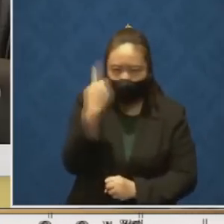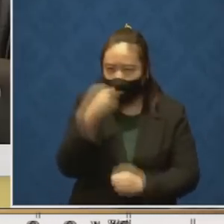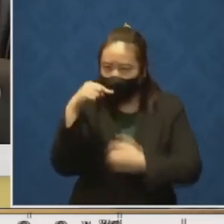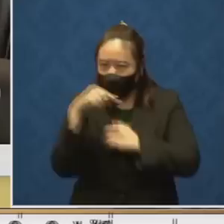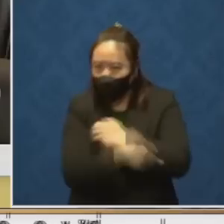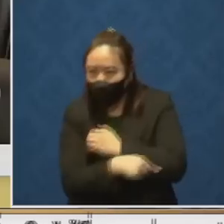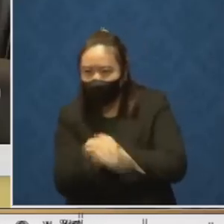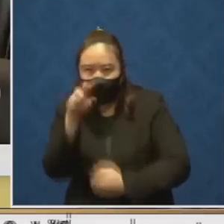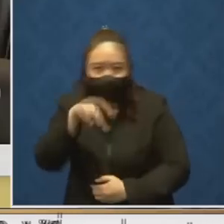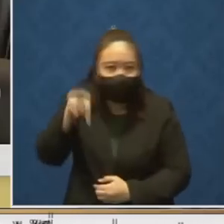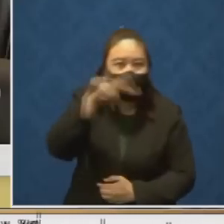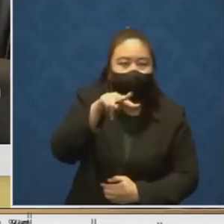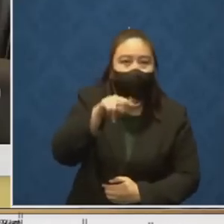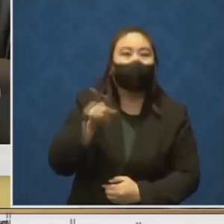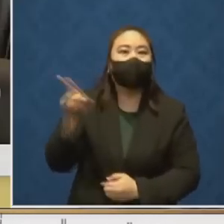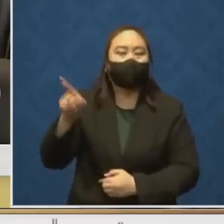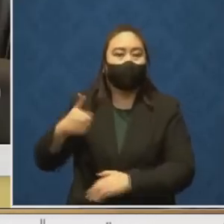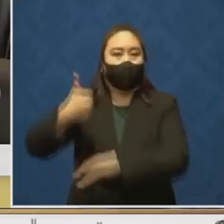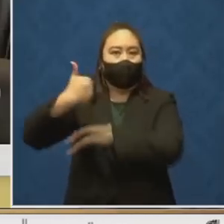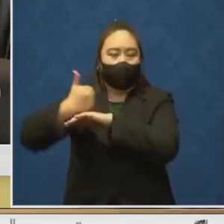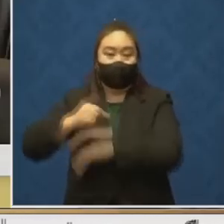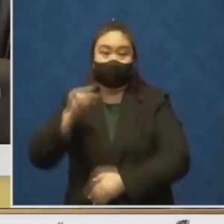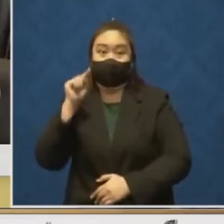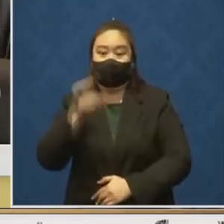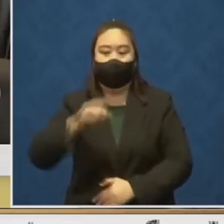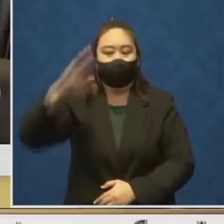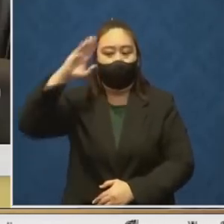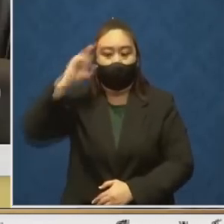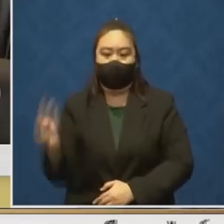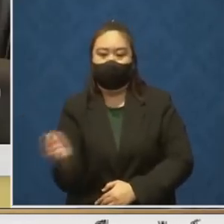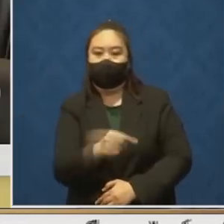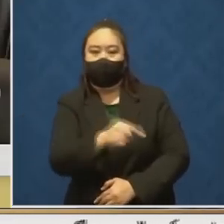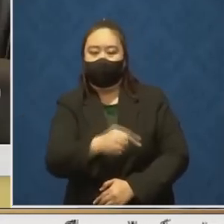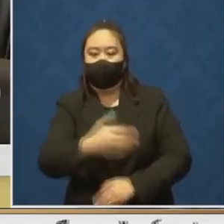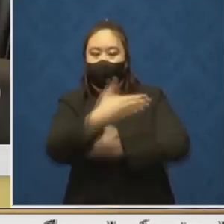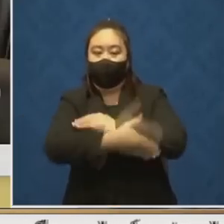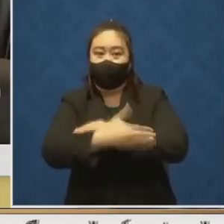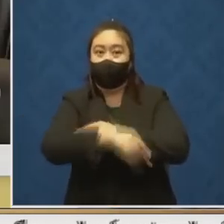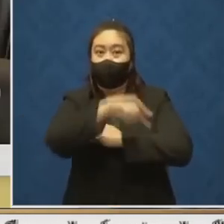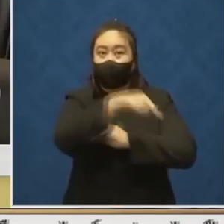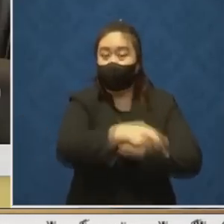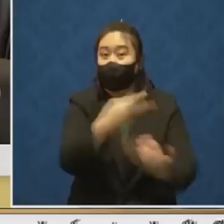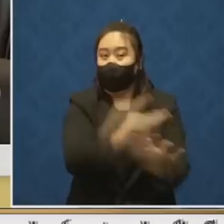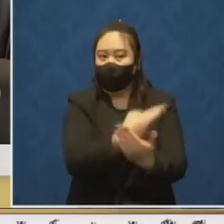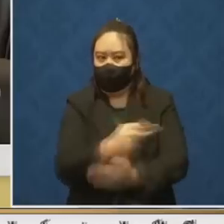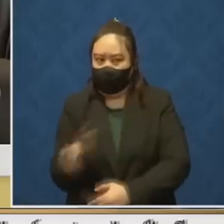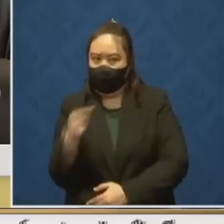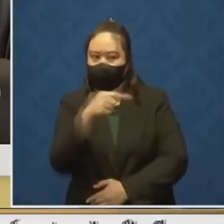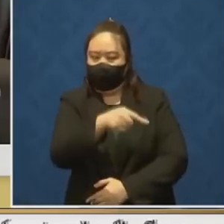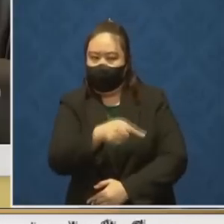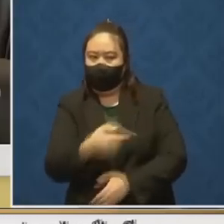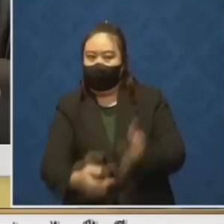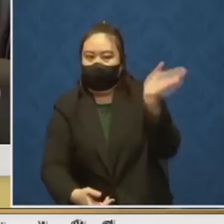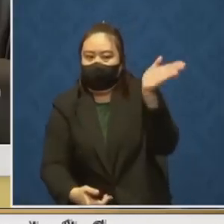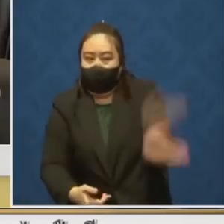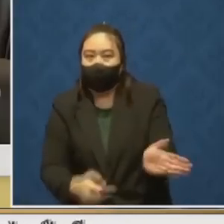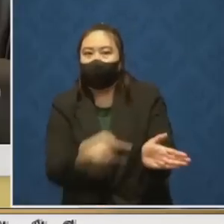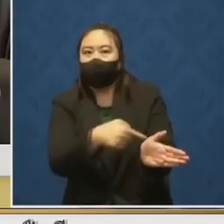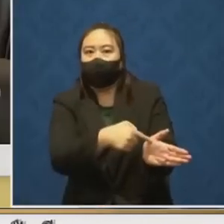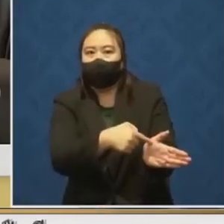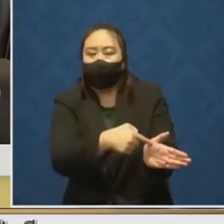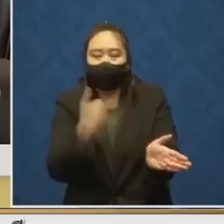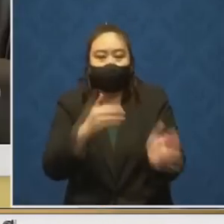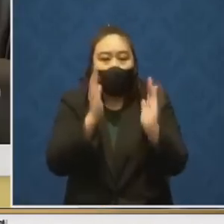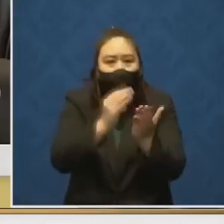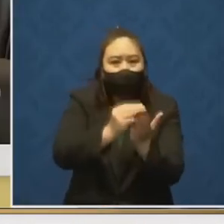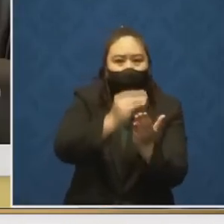ถึงกบสั่งให้ทหารไปดักขบวนรไฟที่อำเภอบ้านโปงจัวัดราชบุรีไปตัดโกี้รถไฟที่มีนัศึ